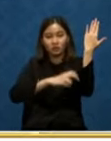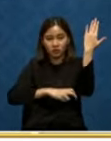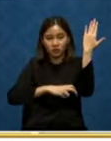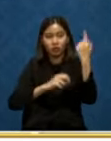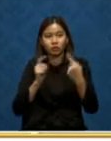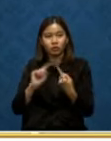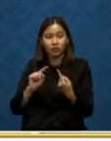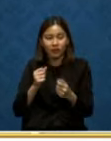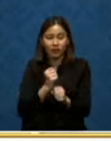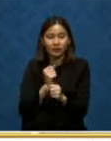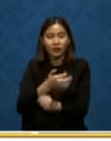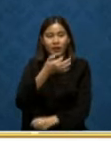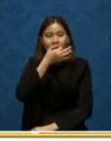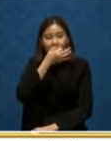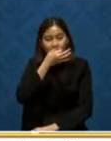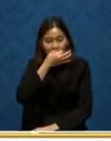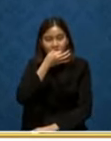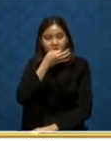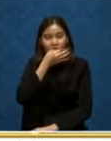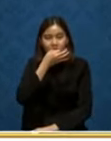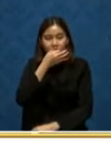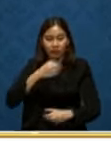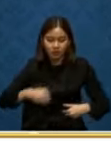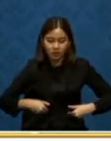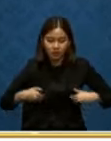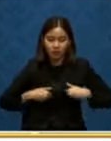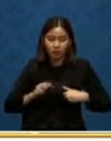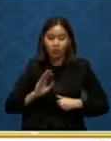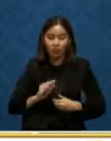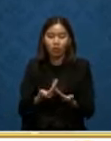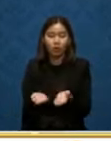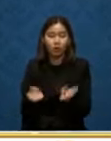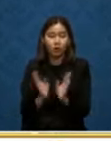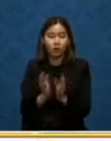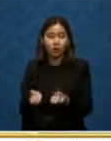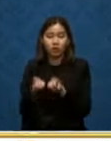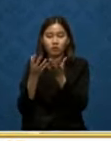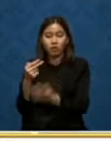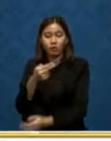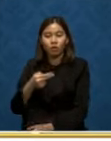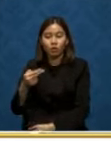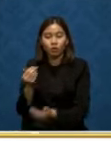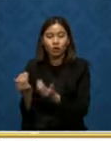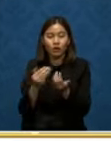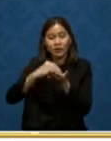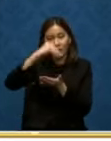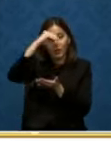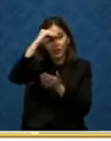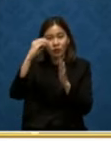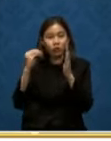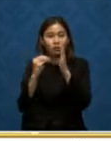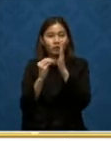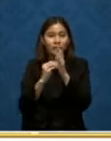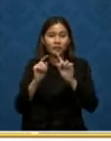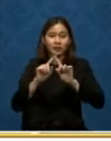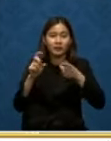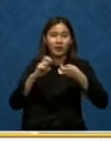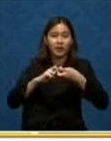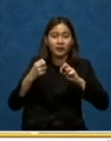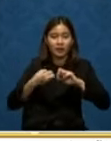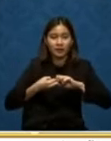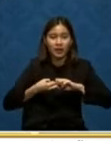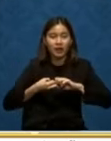ในการประกอบอาชีพในการดำรงชีวิตครอบครัวนะครับส่งลูกส่งหลานเข้ามาเรียนในกรุงเทพฯนะครับแต่ปัญหาที่เกิด